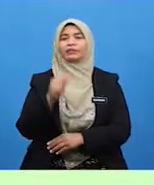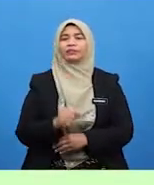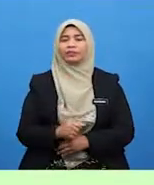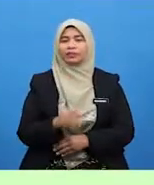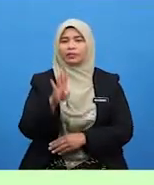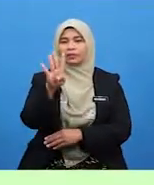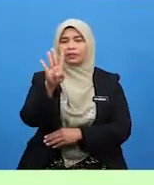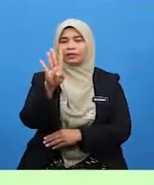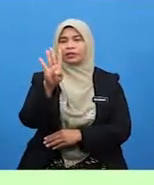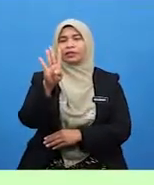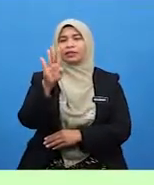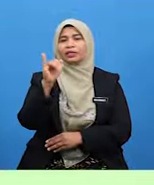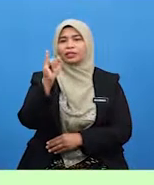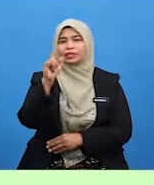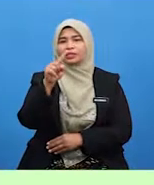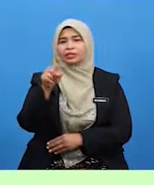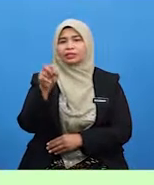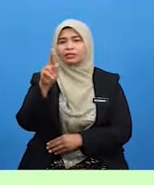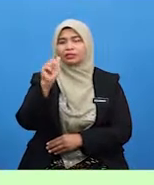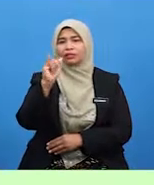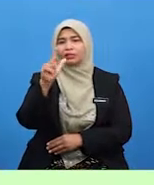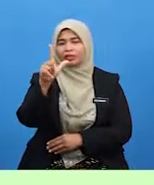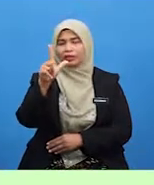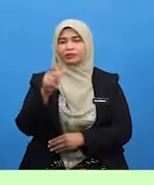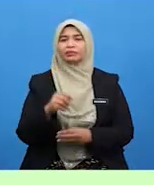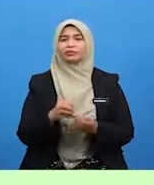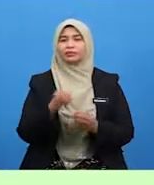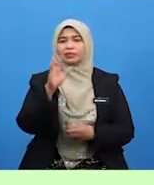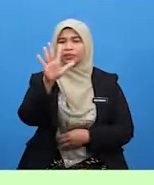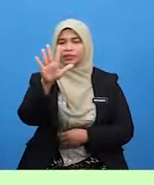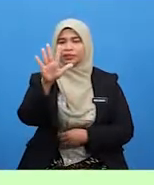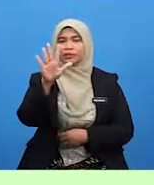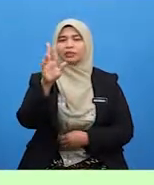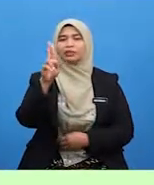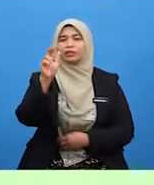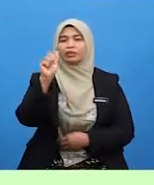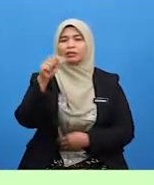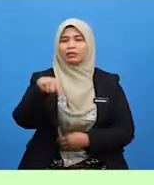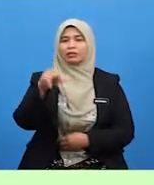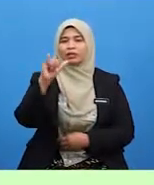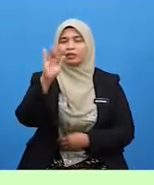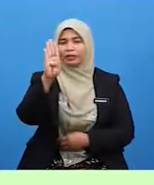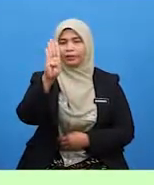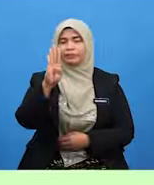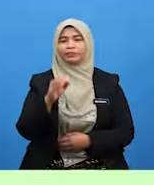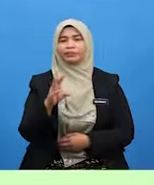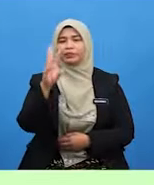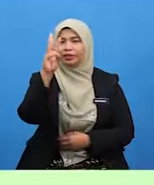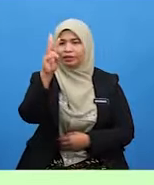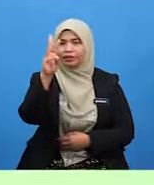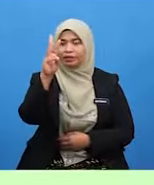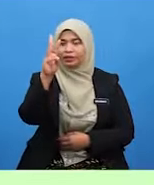Keempat, malaikat Israel. Lima, malaikat Raqib.